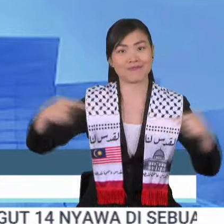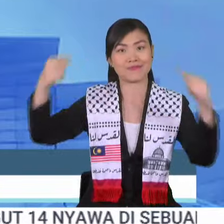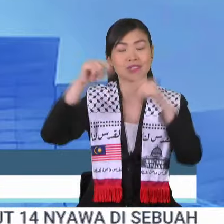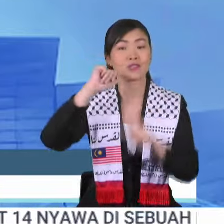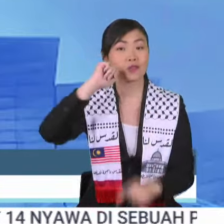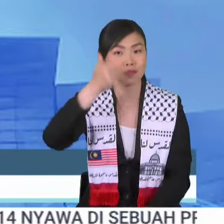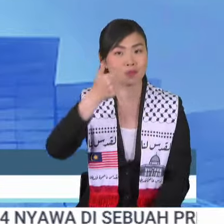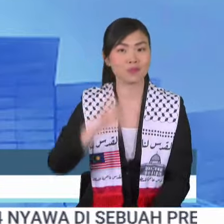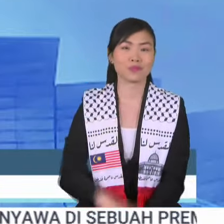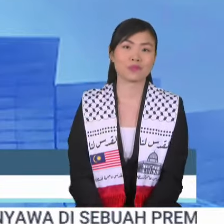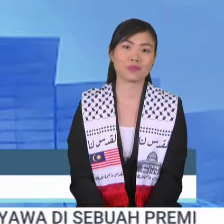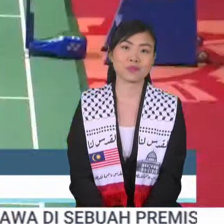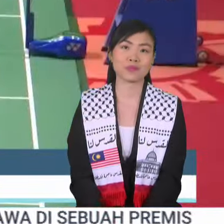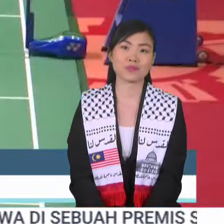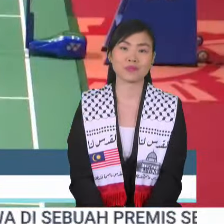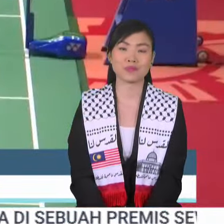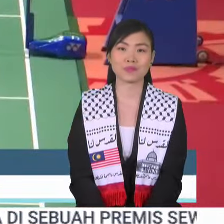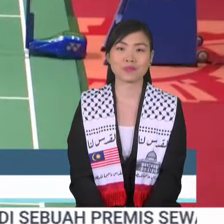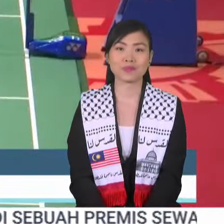esok.